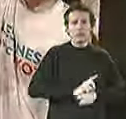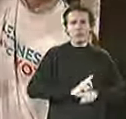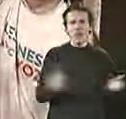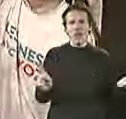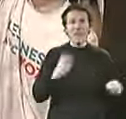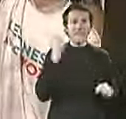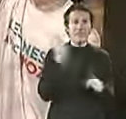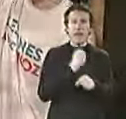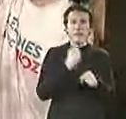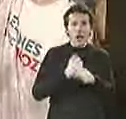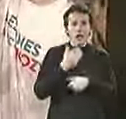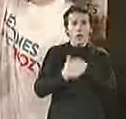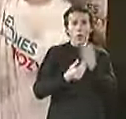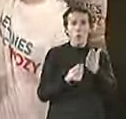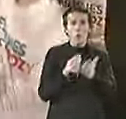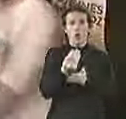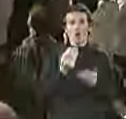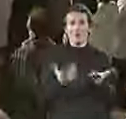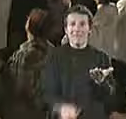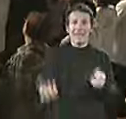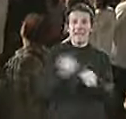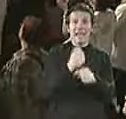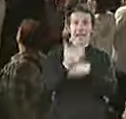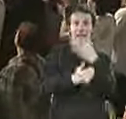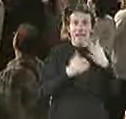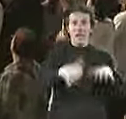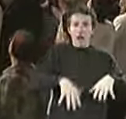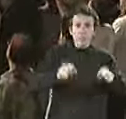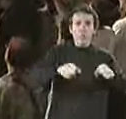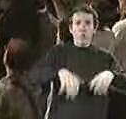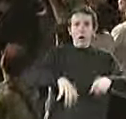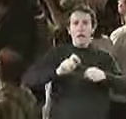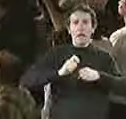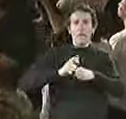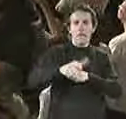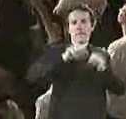travail crée. C'est le travail qui crée du travail.